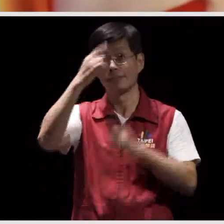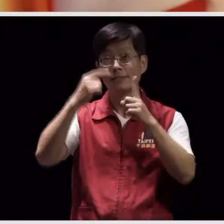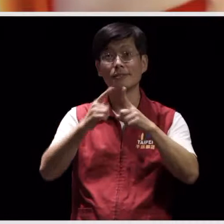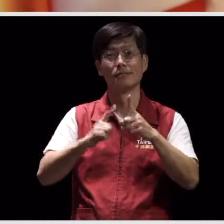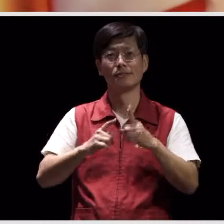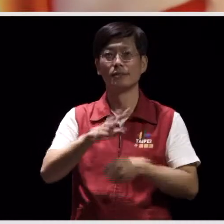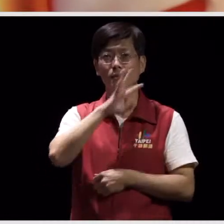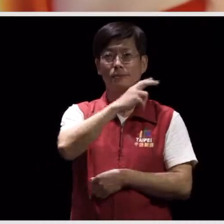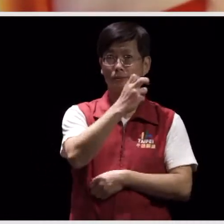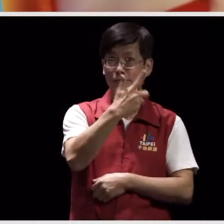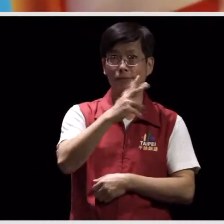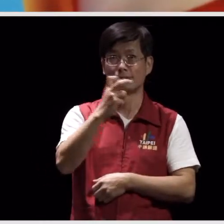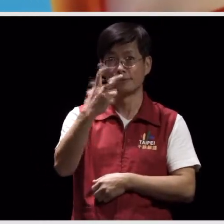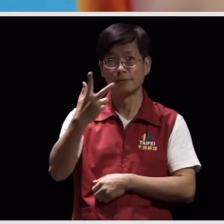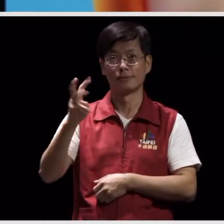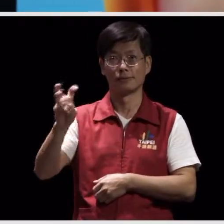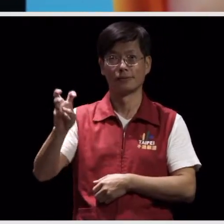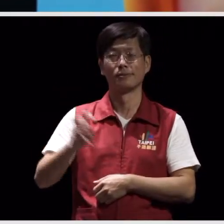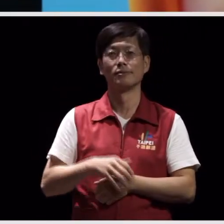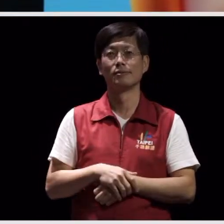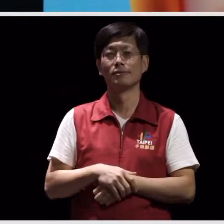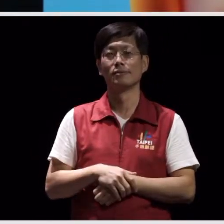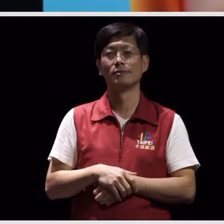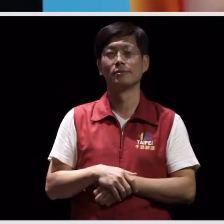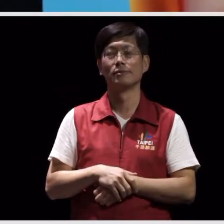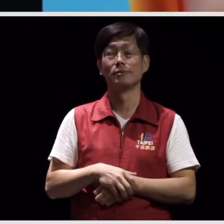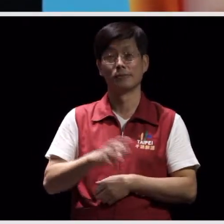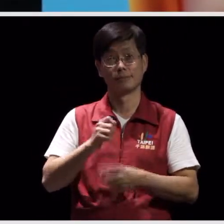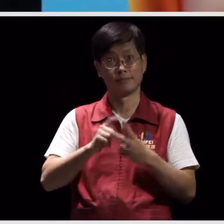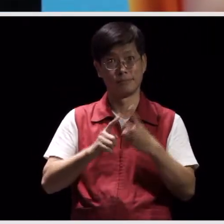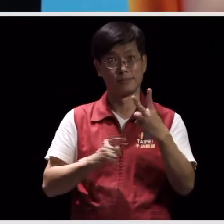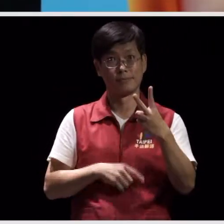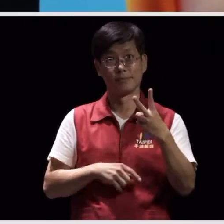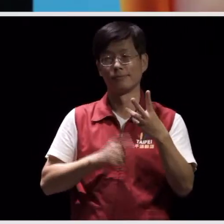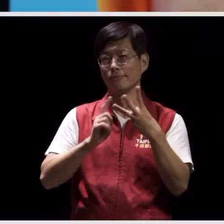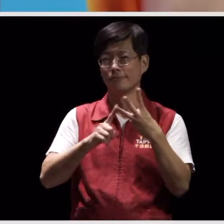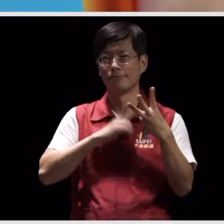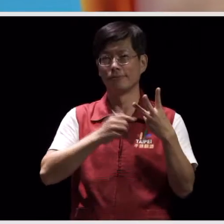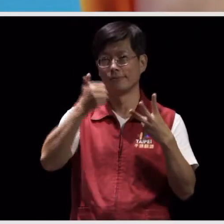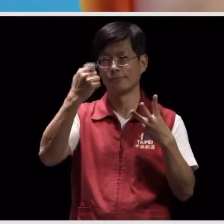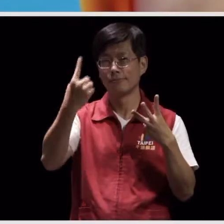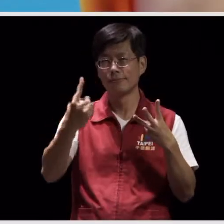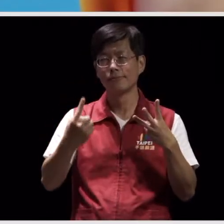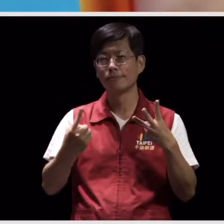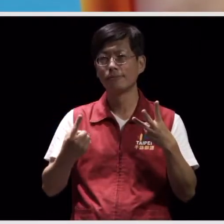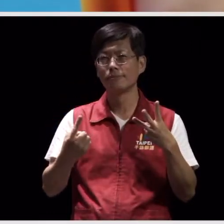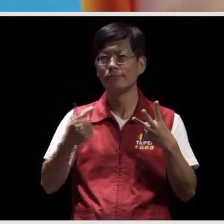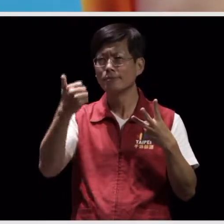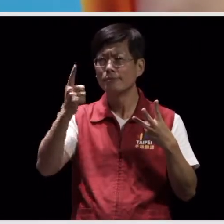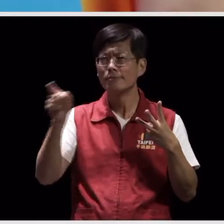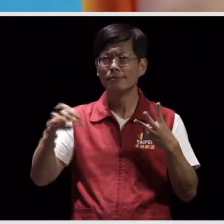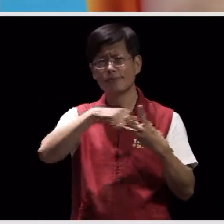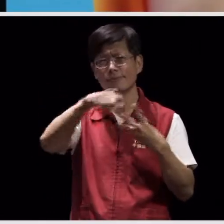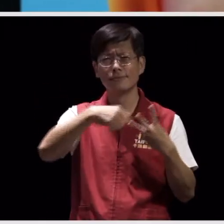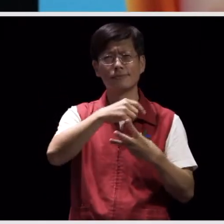个别是26岁、27岁、30岁。好，给大家两个线索了。第三个线索是51，大家猜51跟这